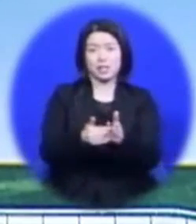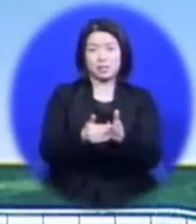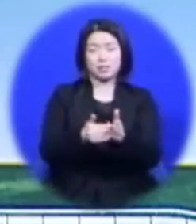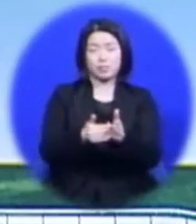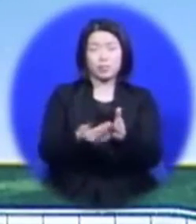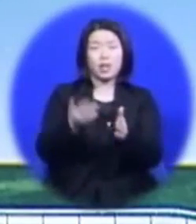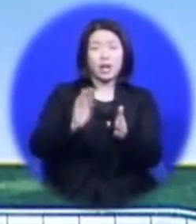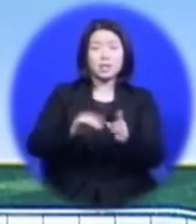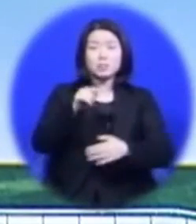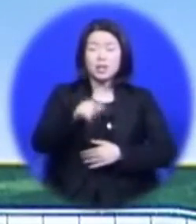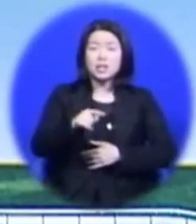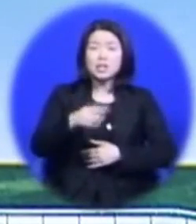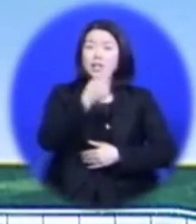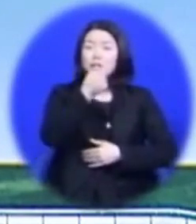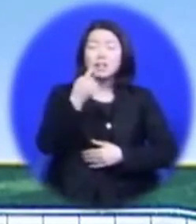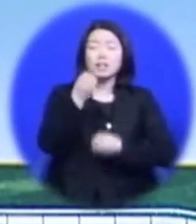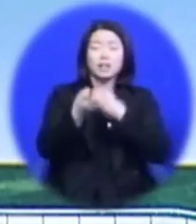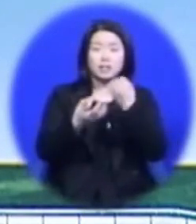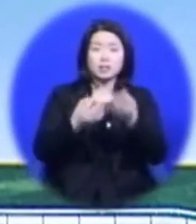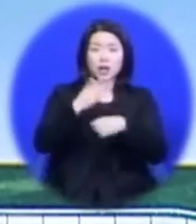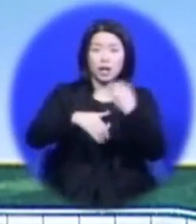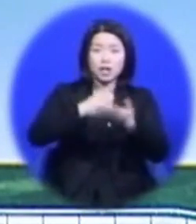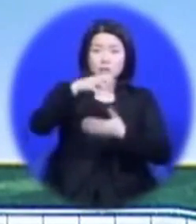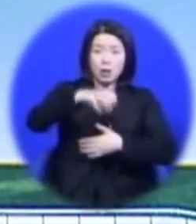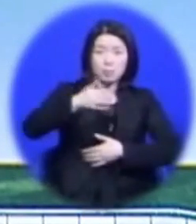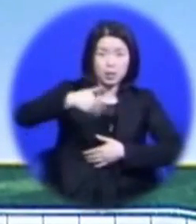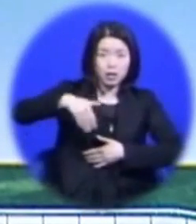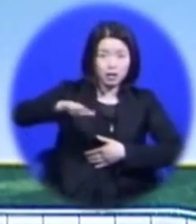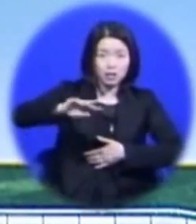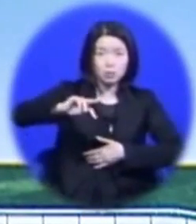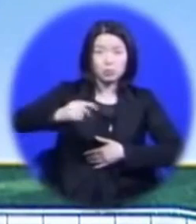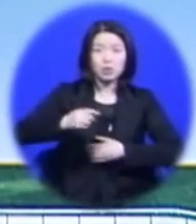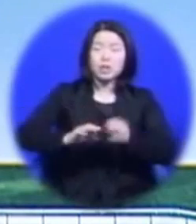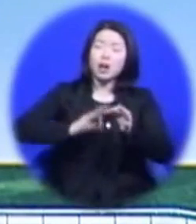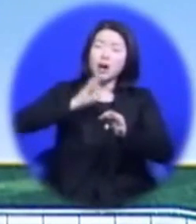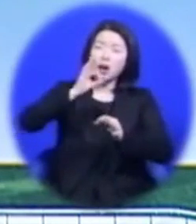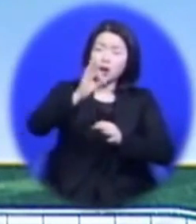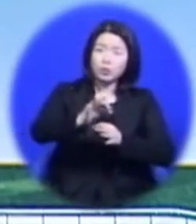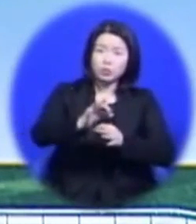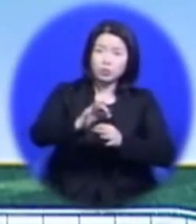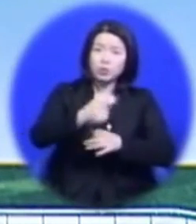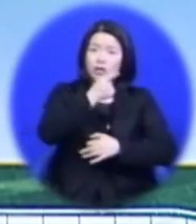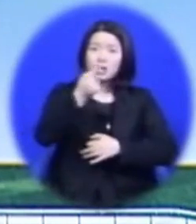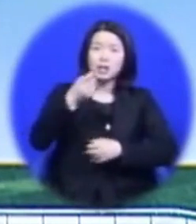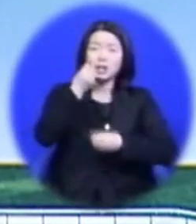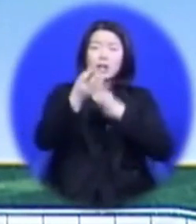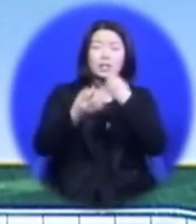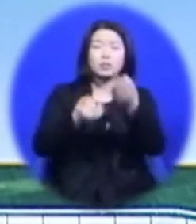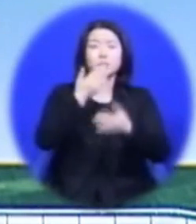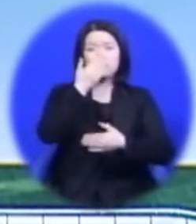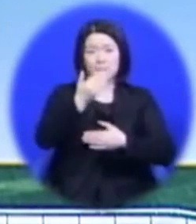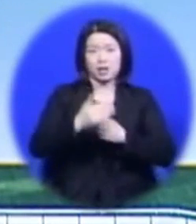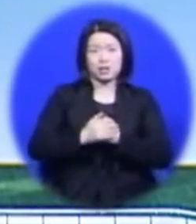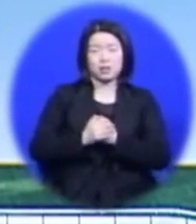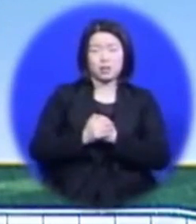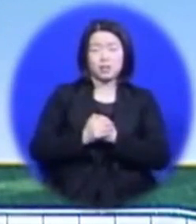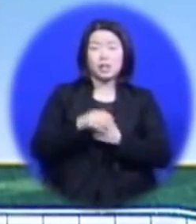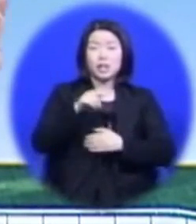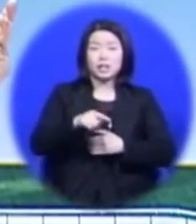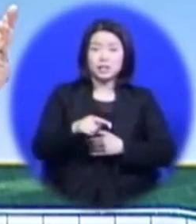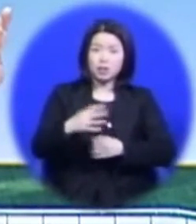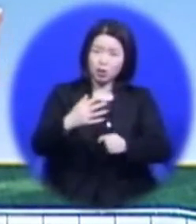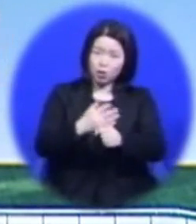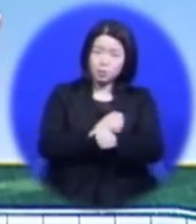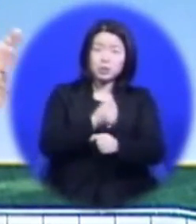하나님 앞에 가서도 영원토록 간증하고 또 간증할 놀라운 간증입니다. 이런